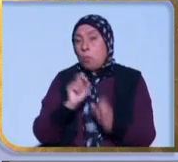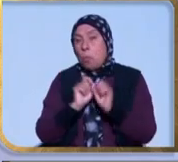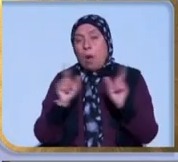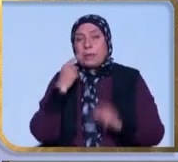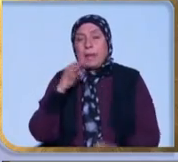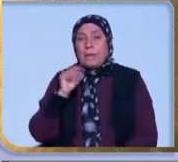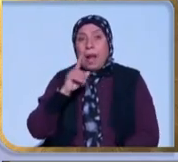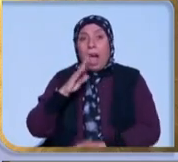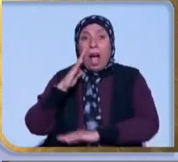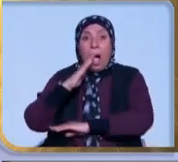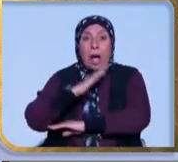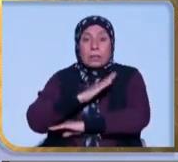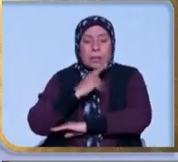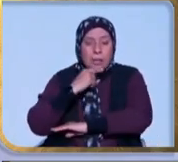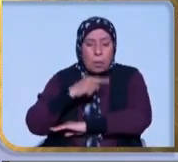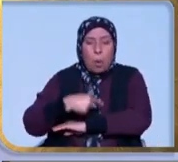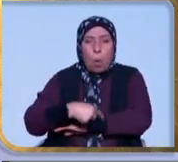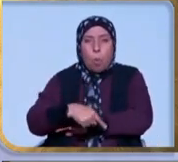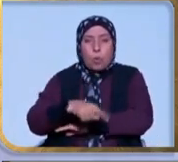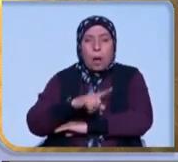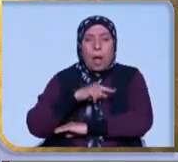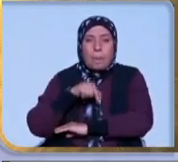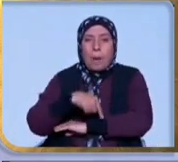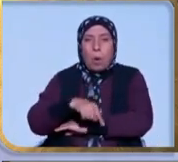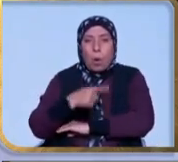الليل، والملائكة